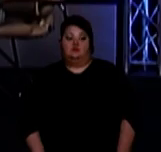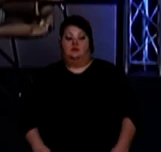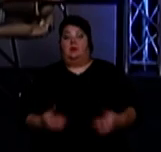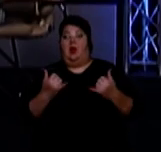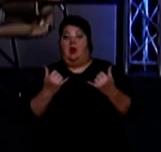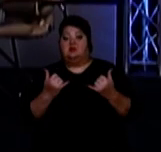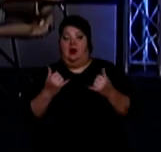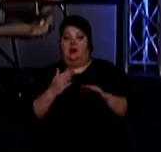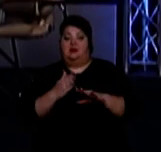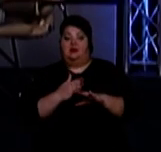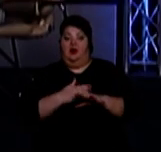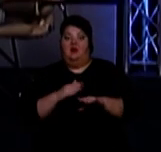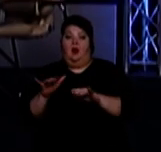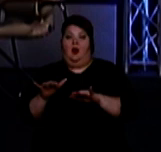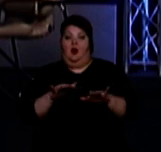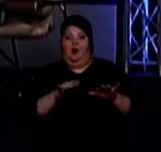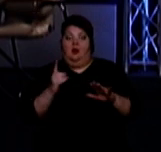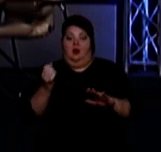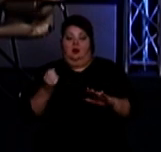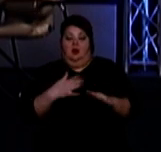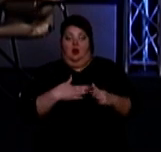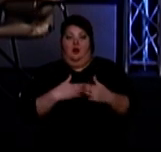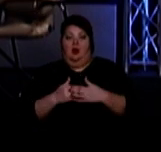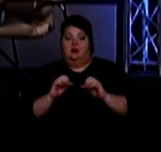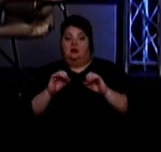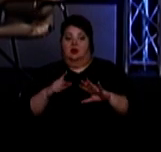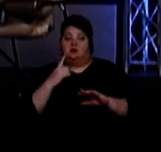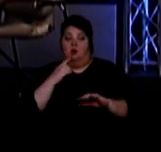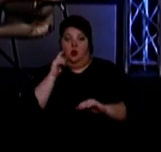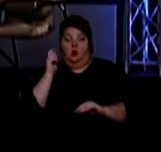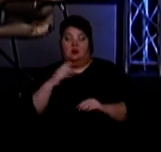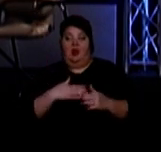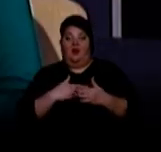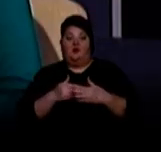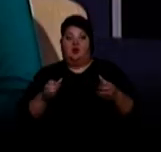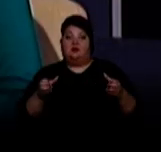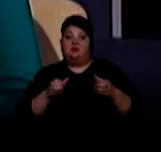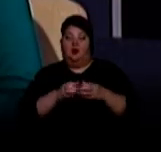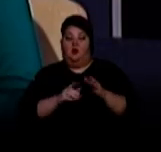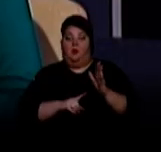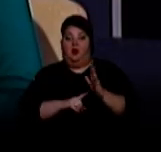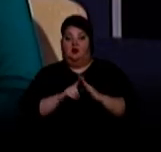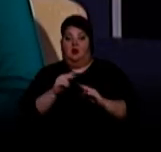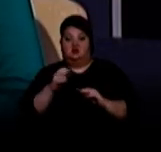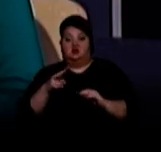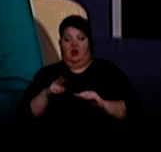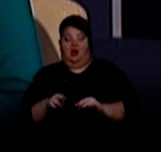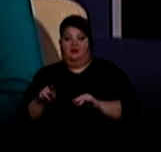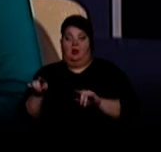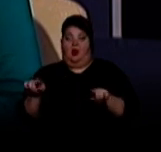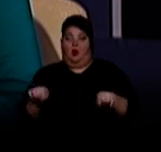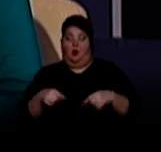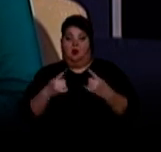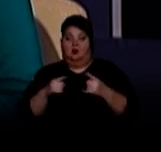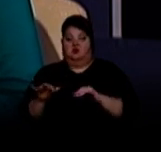Зараз триває акція «Тиждень благодійної здачі крові». Українська волонтерська група на початку червня організовувала акцію «Здай кров,